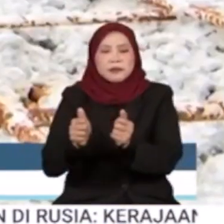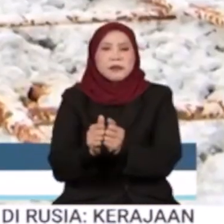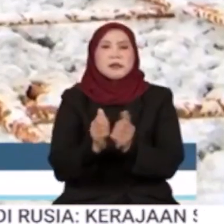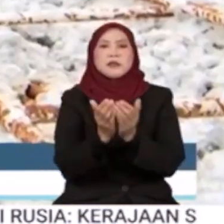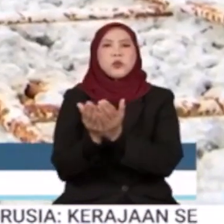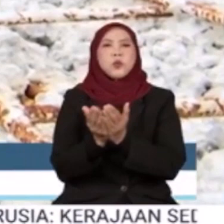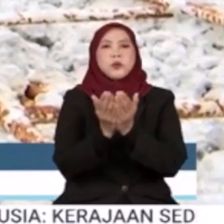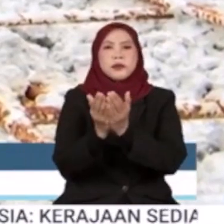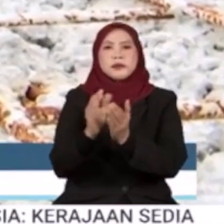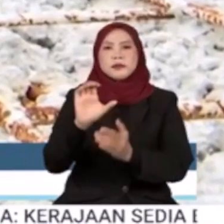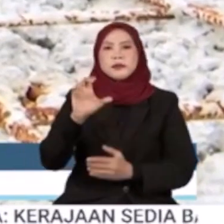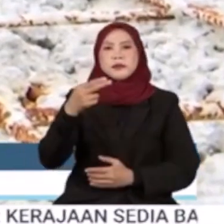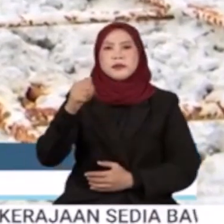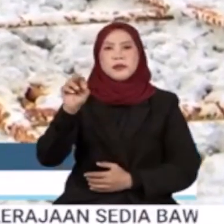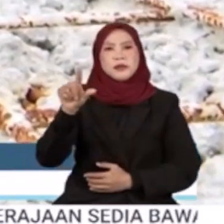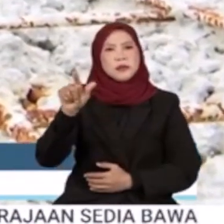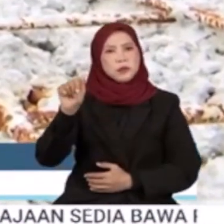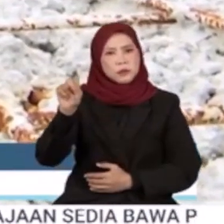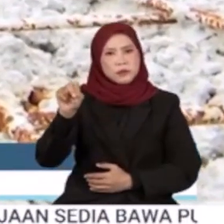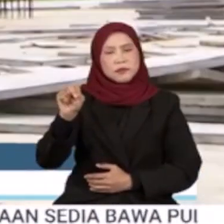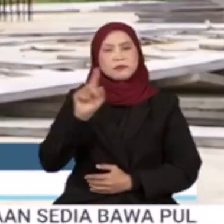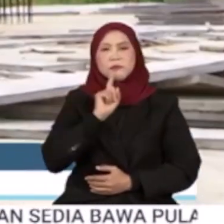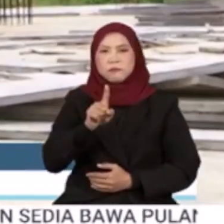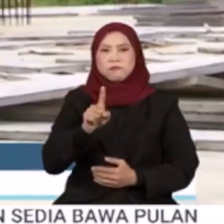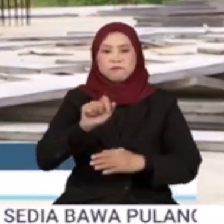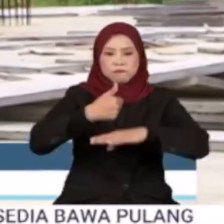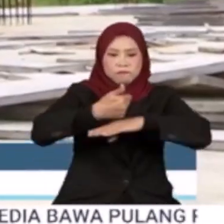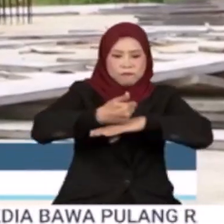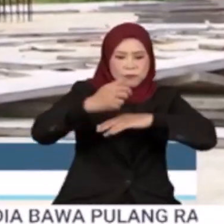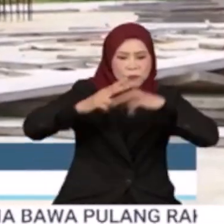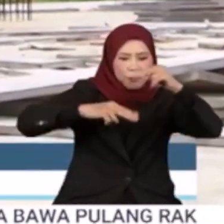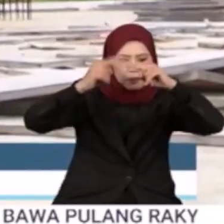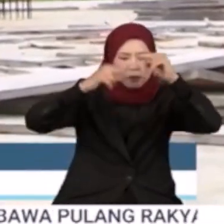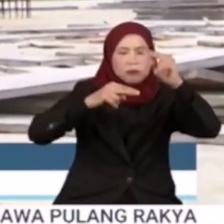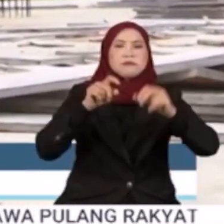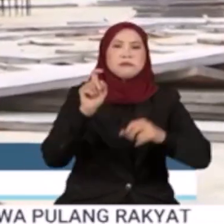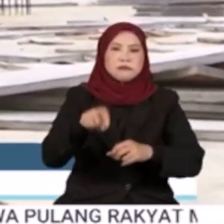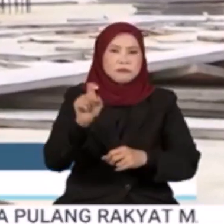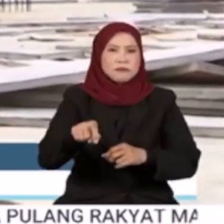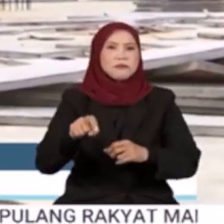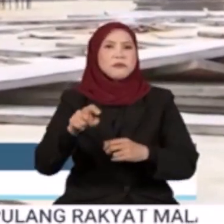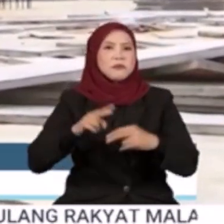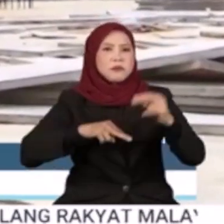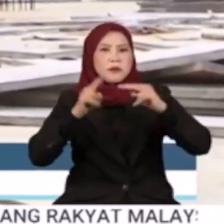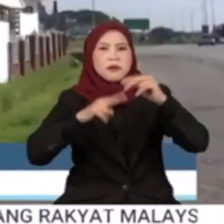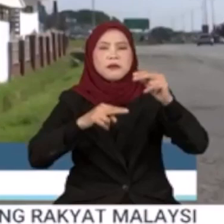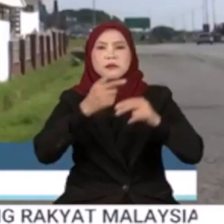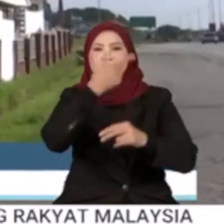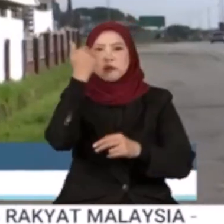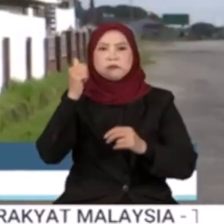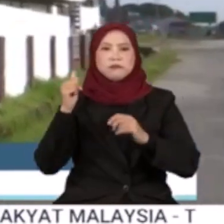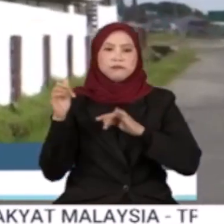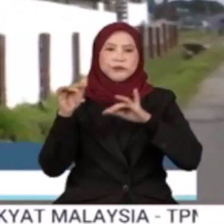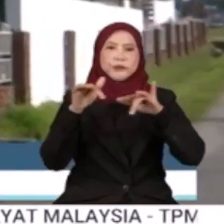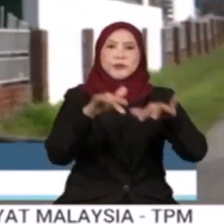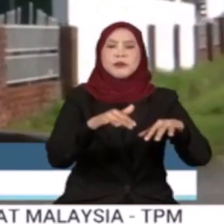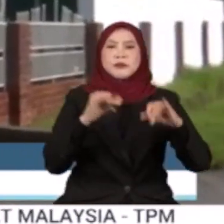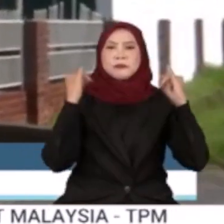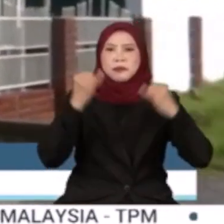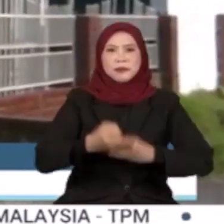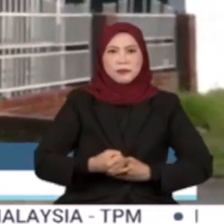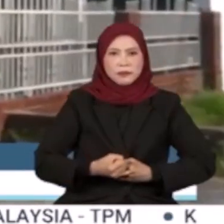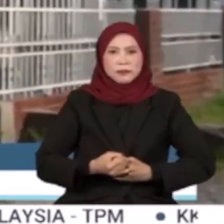Chanlun. Pembinaannya amat diperlukan untuk keselesaan jemaah melaksana ibadah.